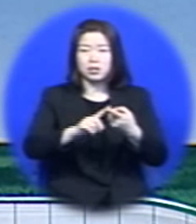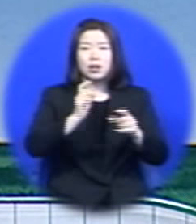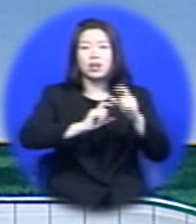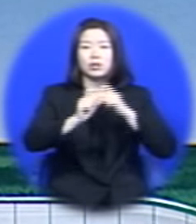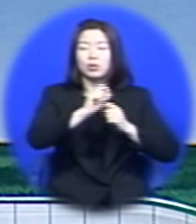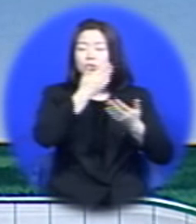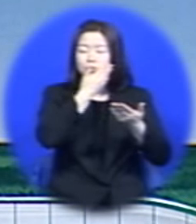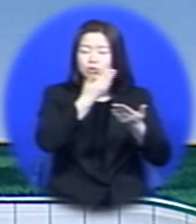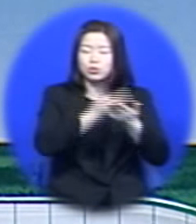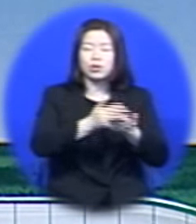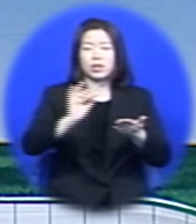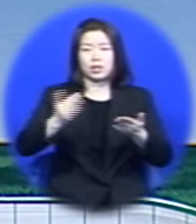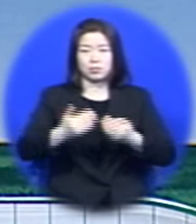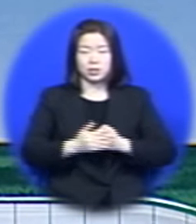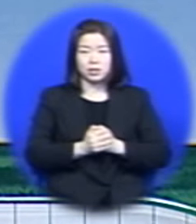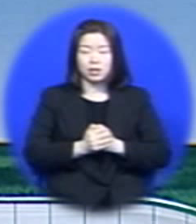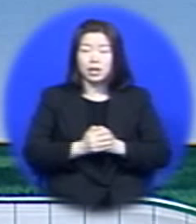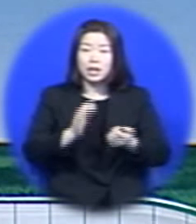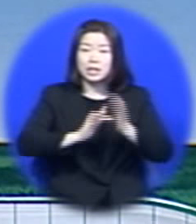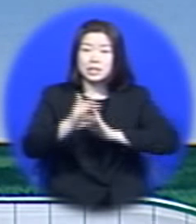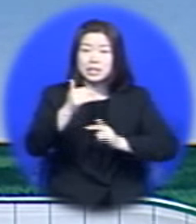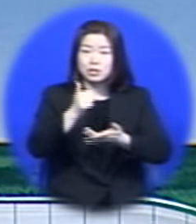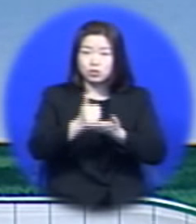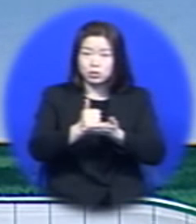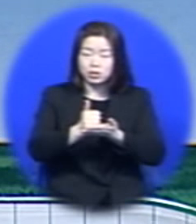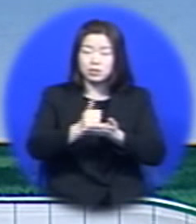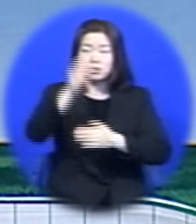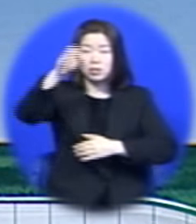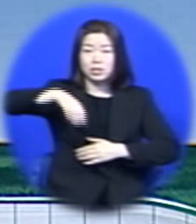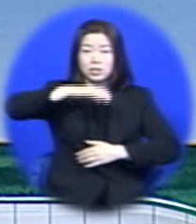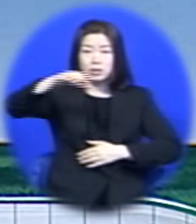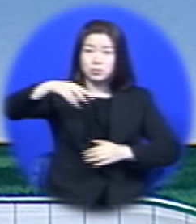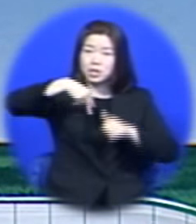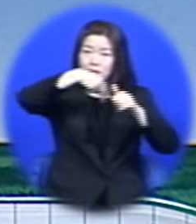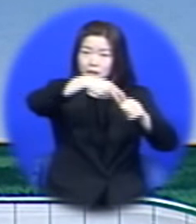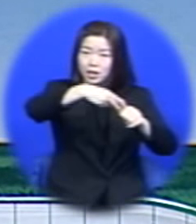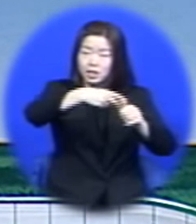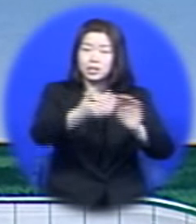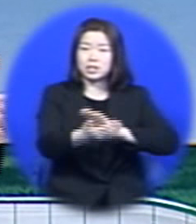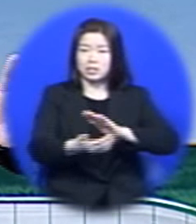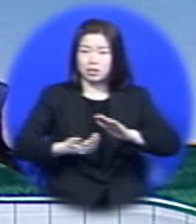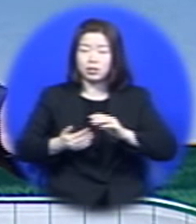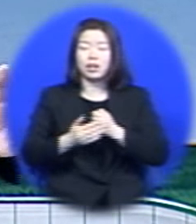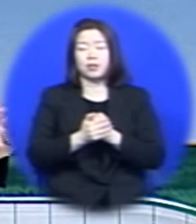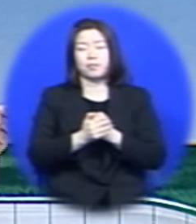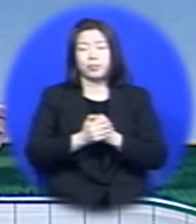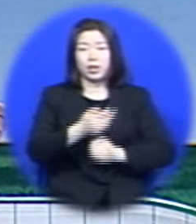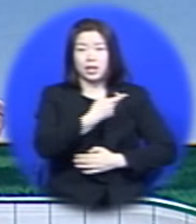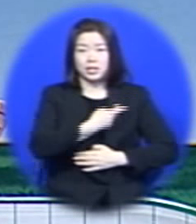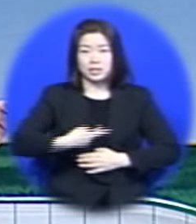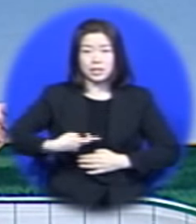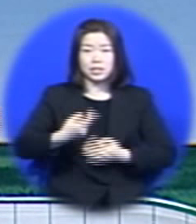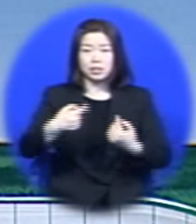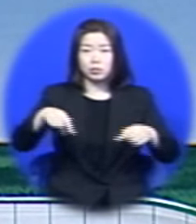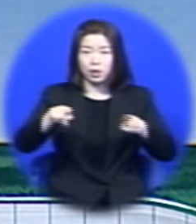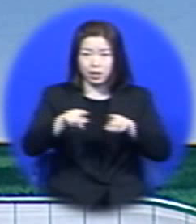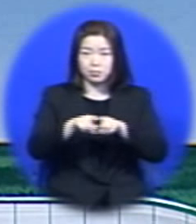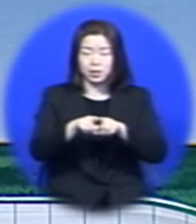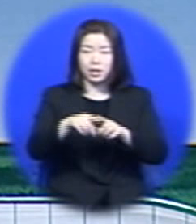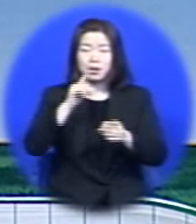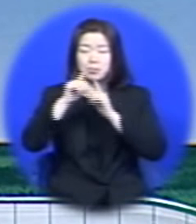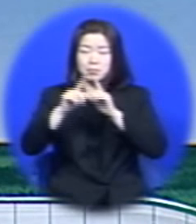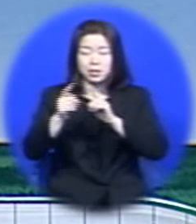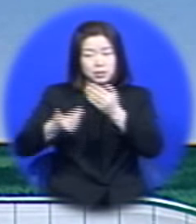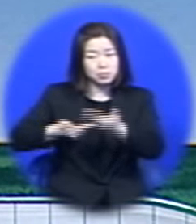거예요. 예수님께서 십자가에 달리시기 이제 얼마 전에 제자들과 함께